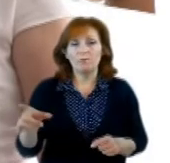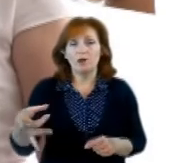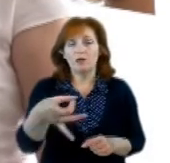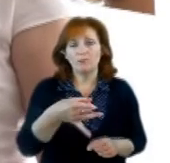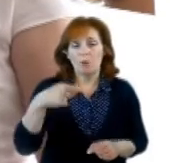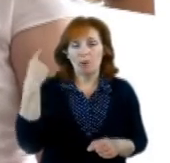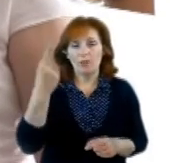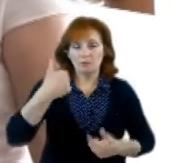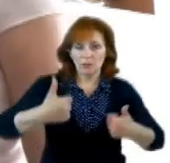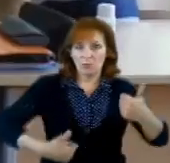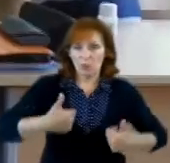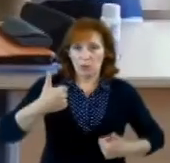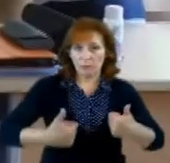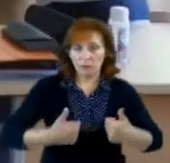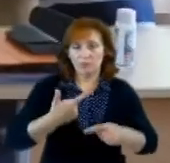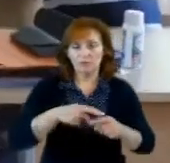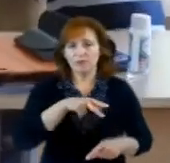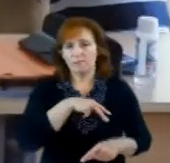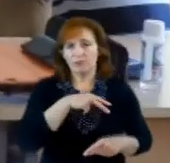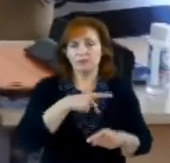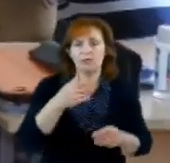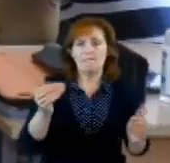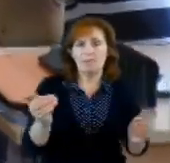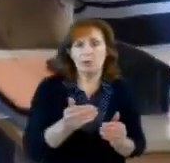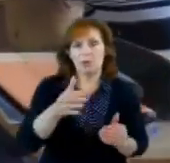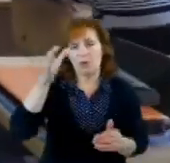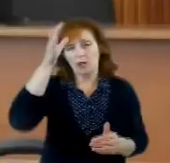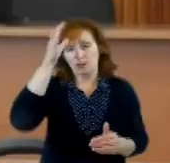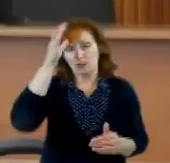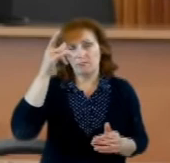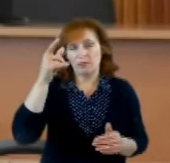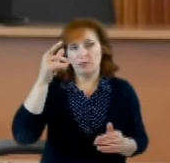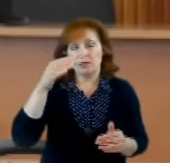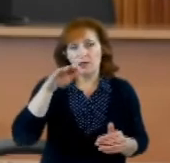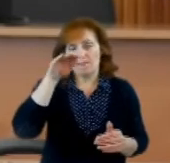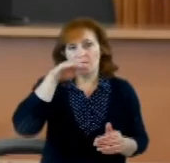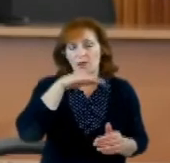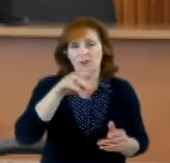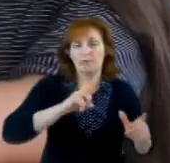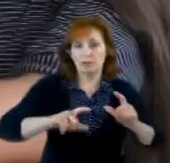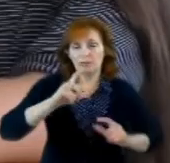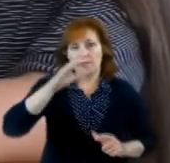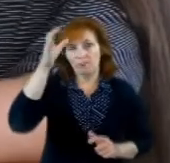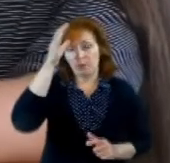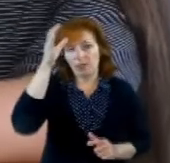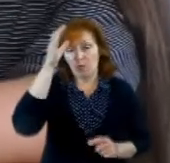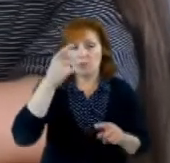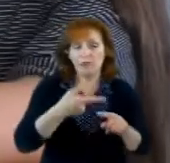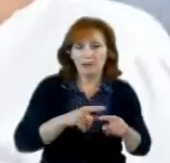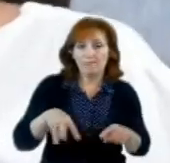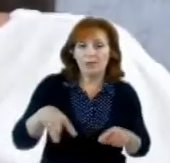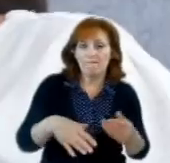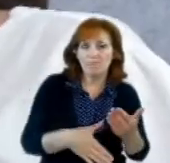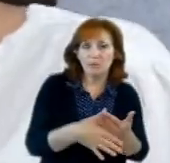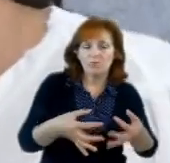конкурсів, призери конкурсів Малої академії наук, президентські стипендіати. Саме ось ця методика дозволила дітей зацікавити.